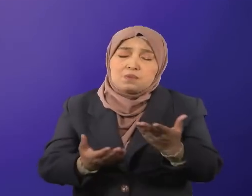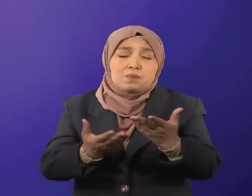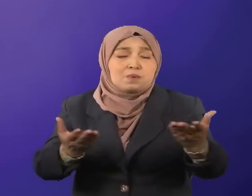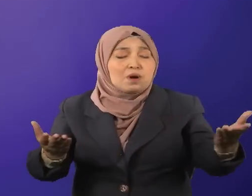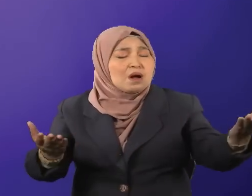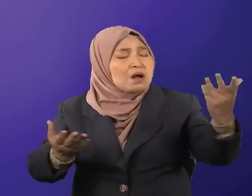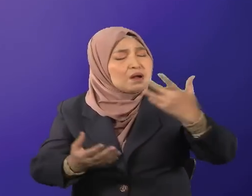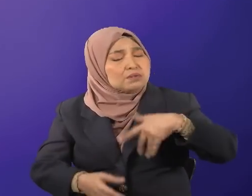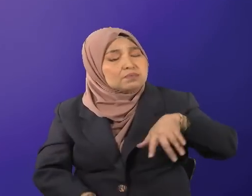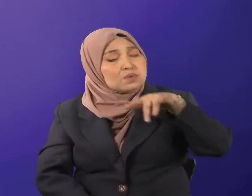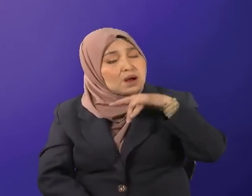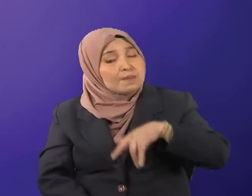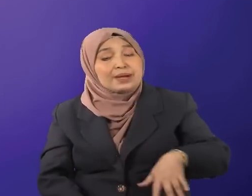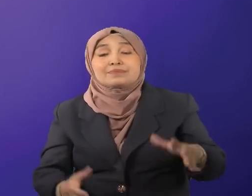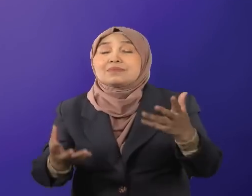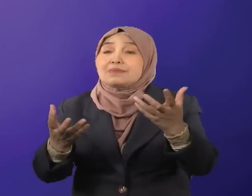a'unabbi'ukum